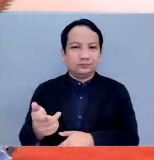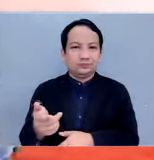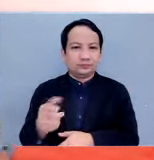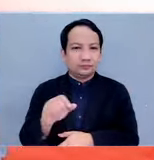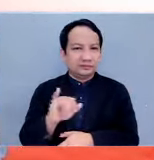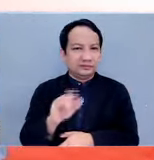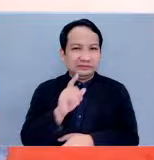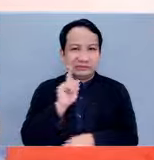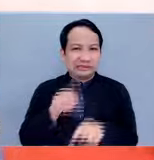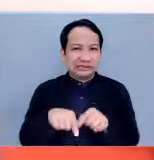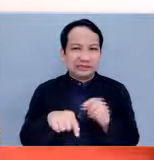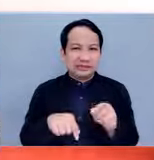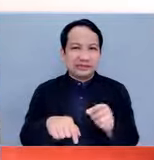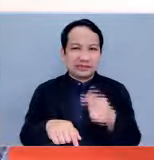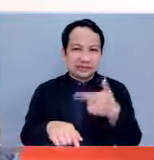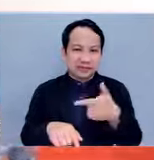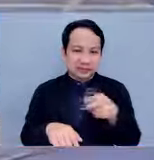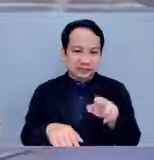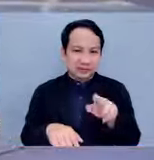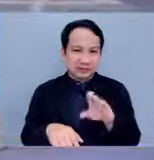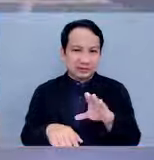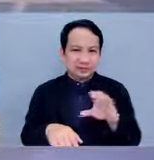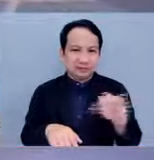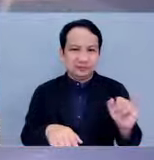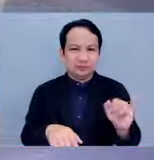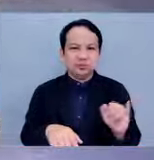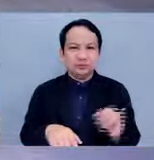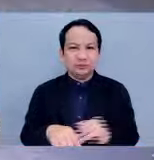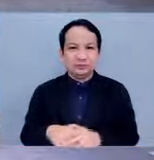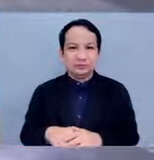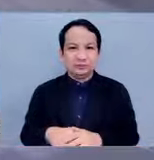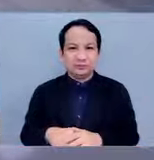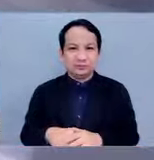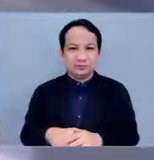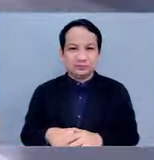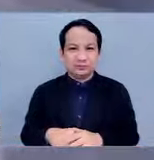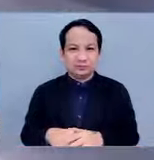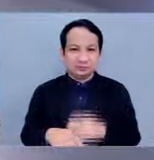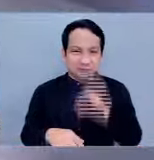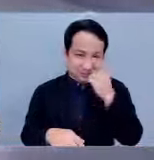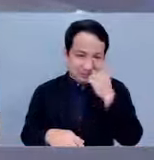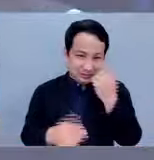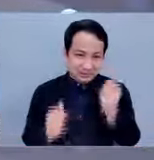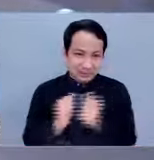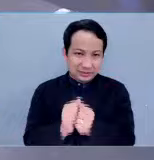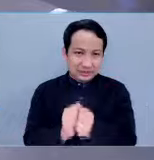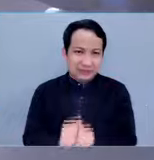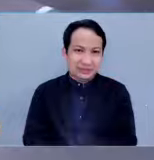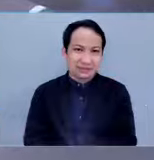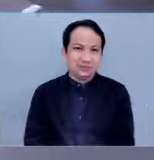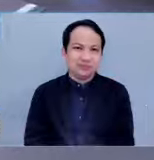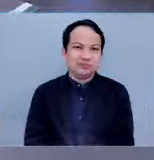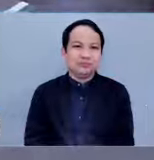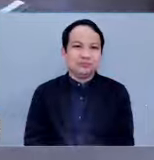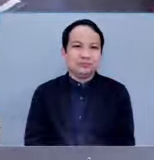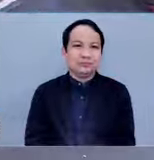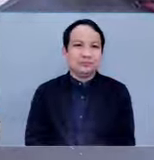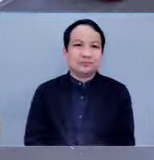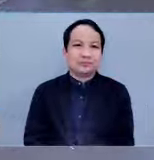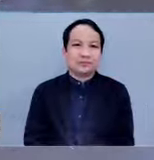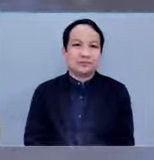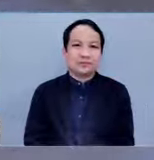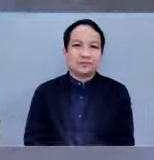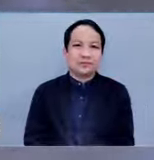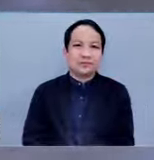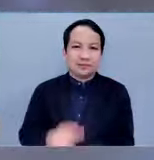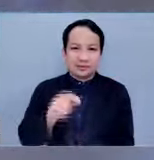social. Gucciology, welcome na kayo! May kasama pa sila. Hello! Ang partner ng Chiki, si Thomas Alcantara Jr. Hello